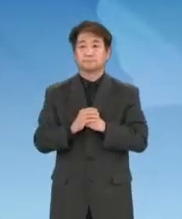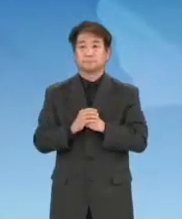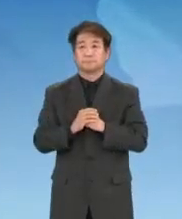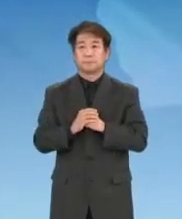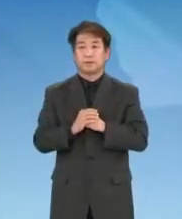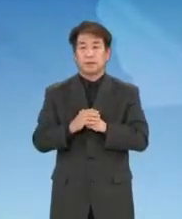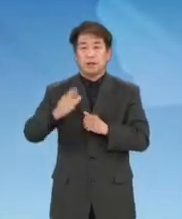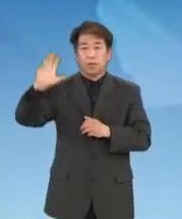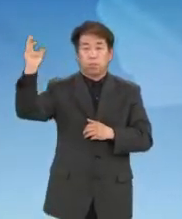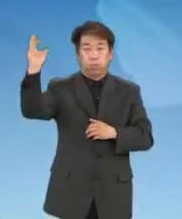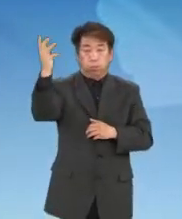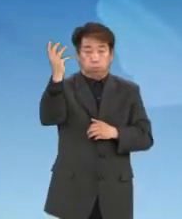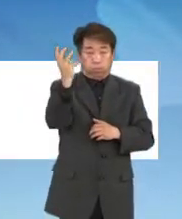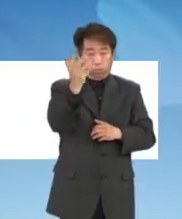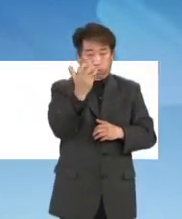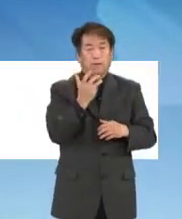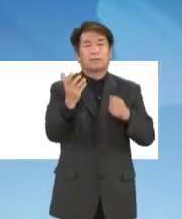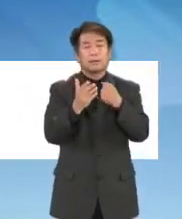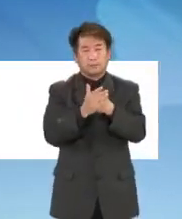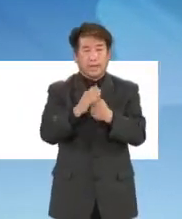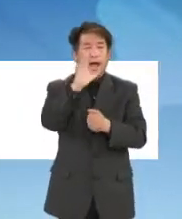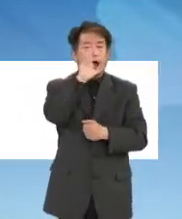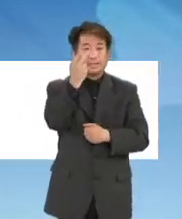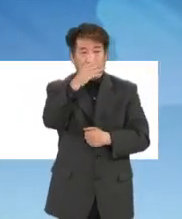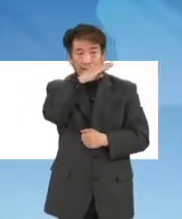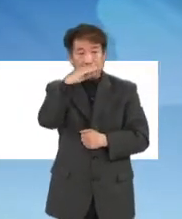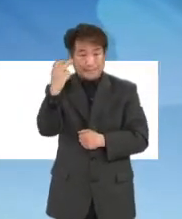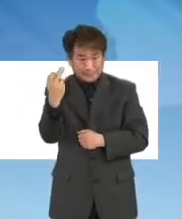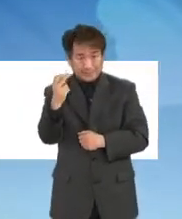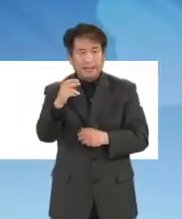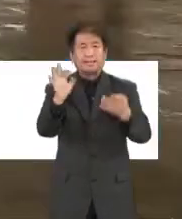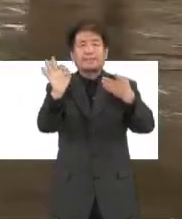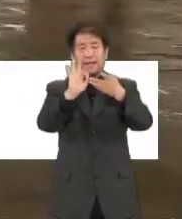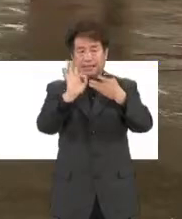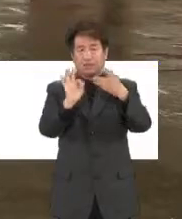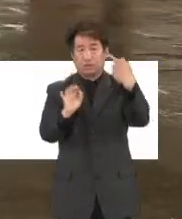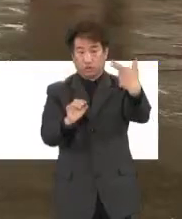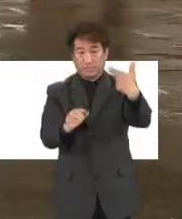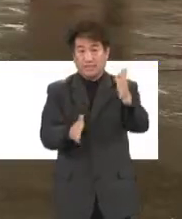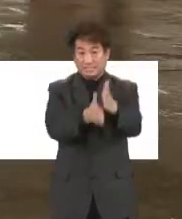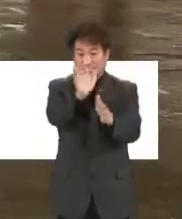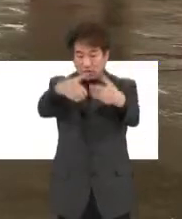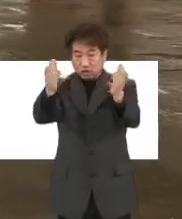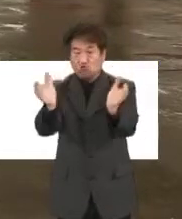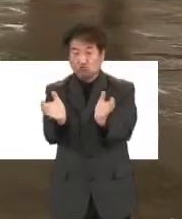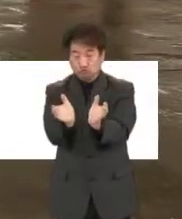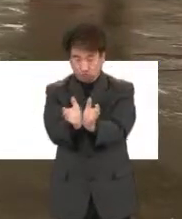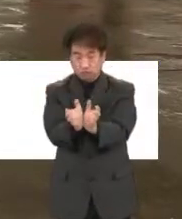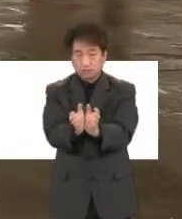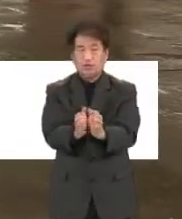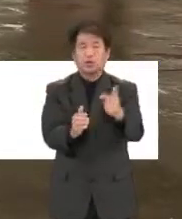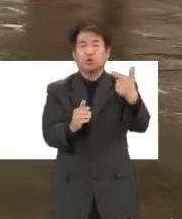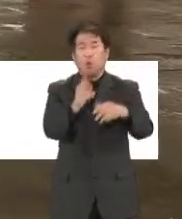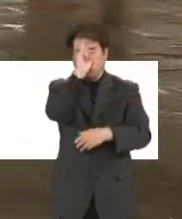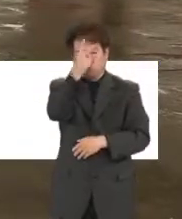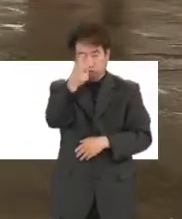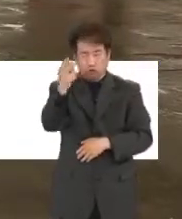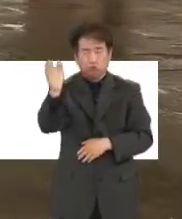태풍 힘 남 노 의 북상 으로 충남 아산과 예산 태안 등 6개 시 고된 오후 2시부터 호 주의보가 발효